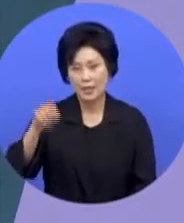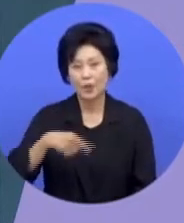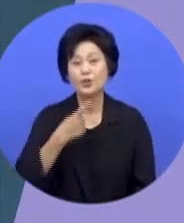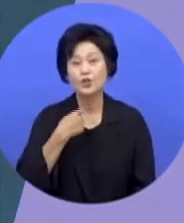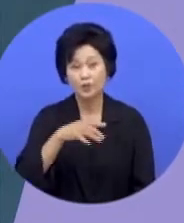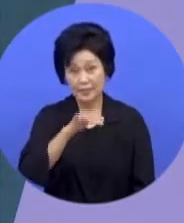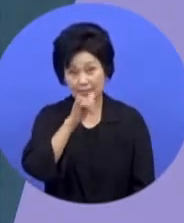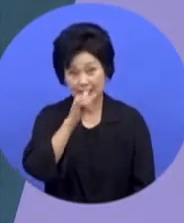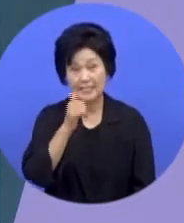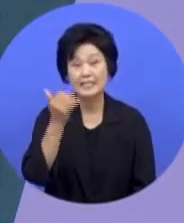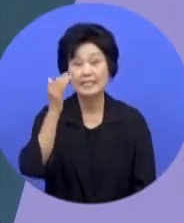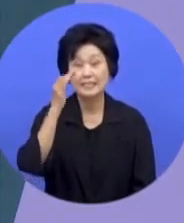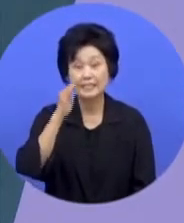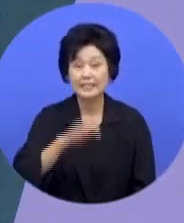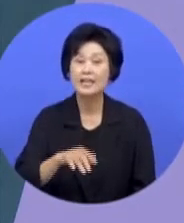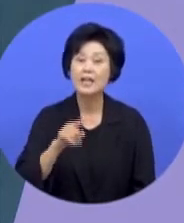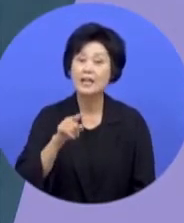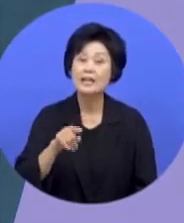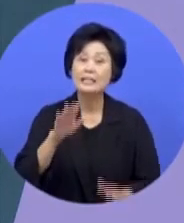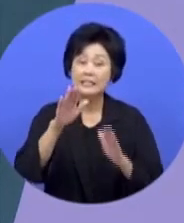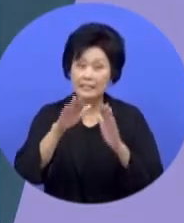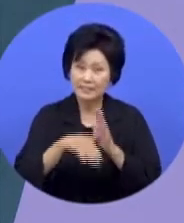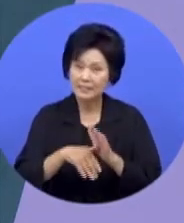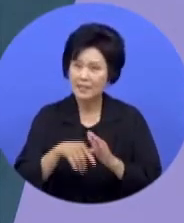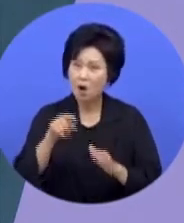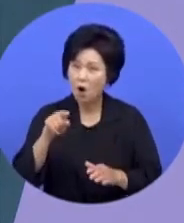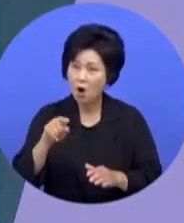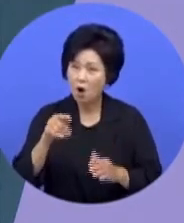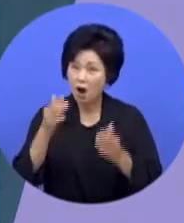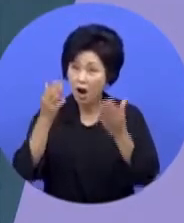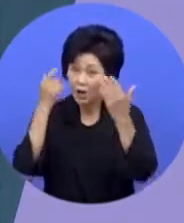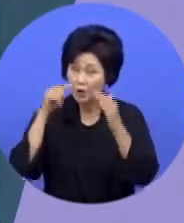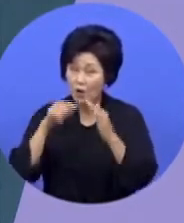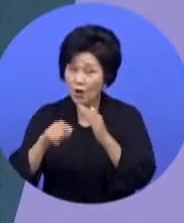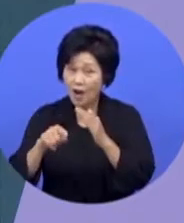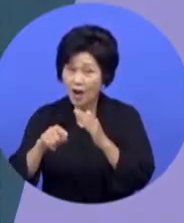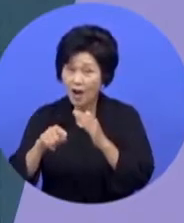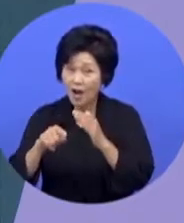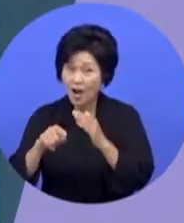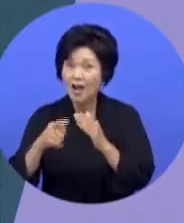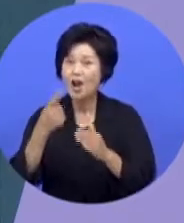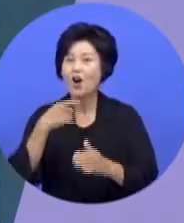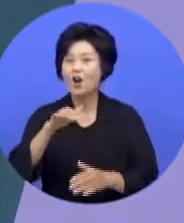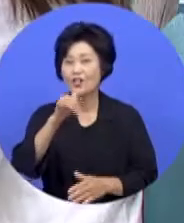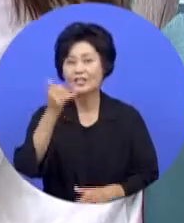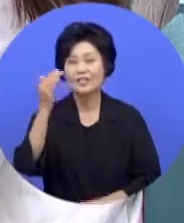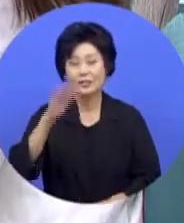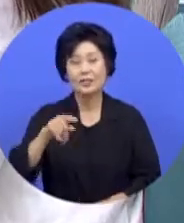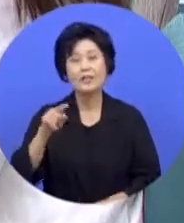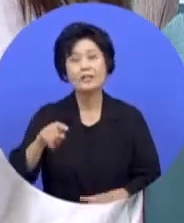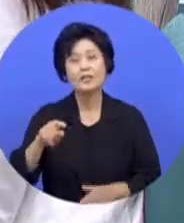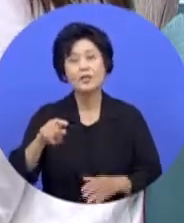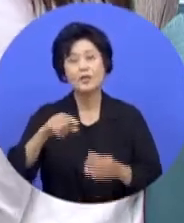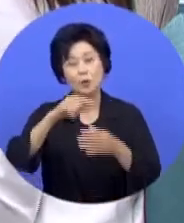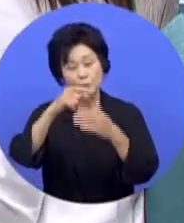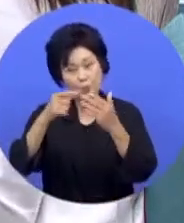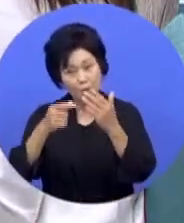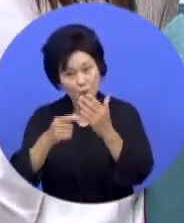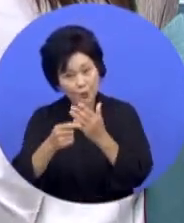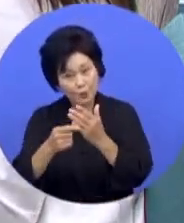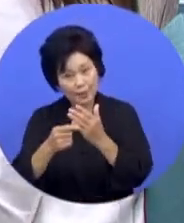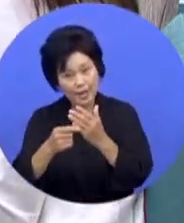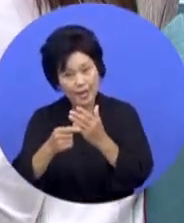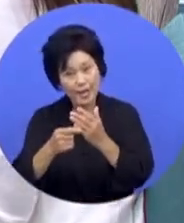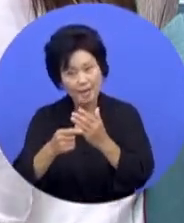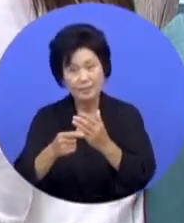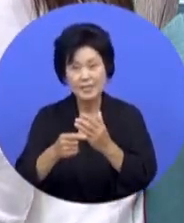MK 사역을 했었는데 그 학교가 SOT 프로그램을 가르치는 학교였어요. 그래요? 네. 그러면서 제가 직접 그